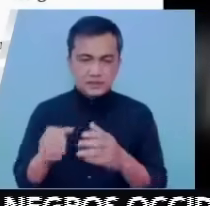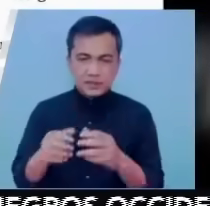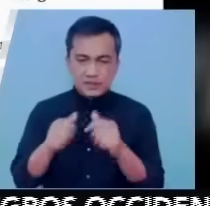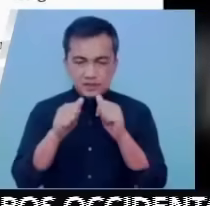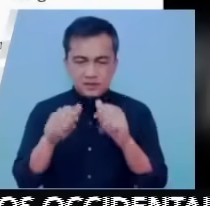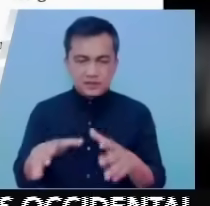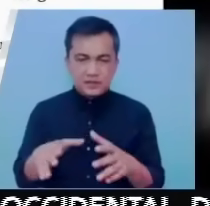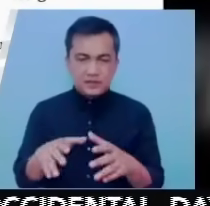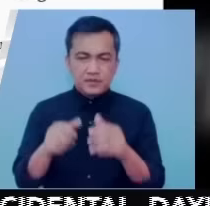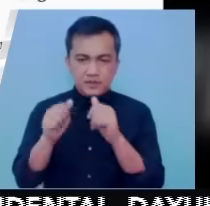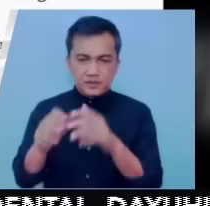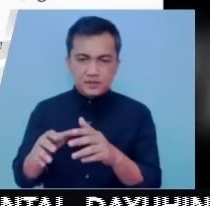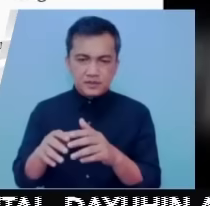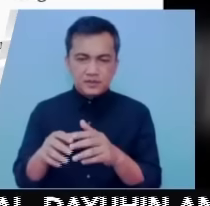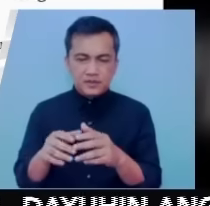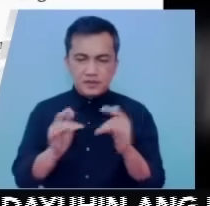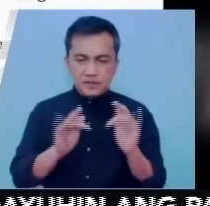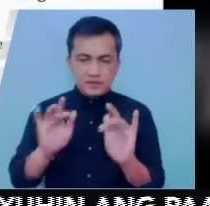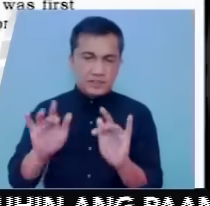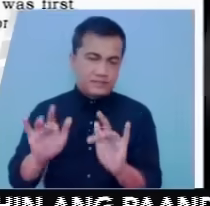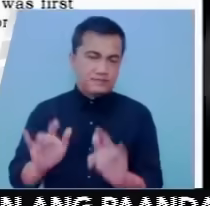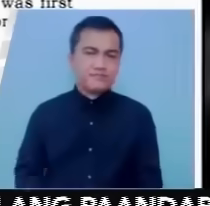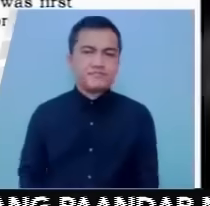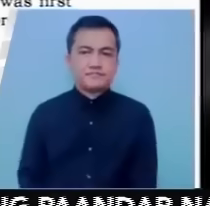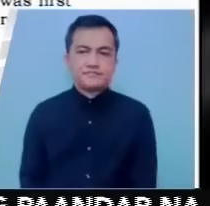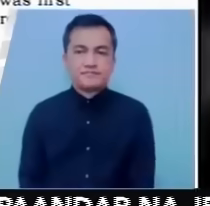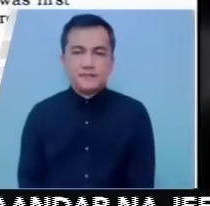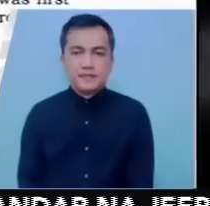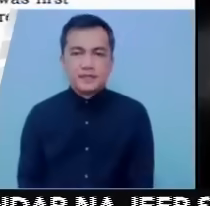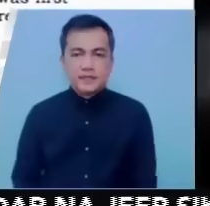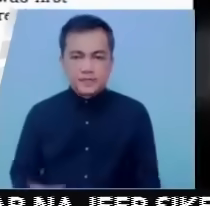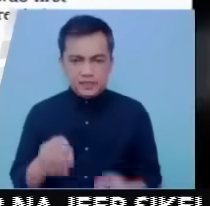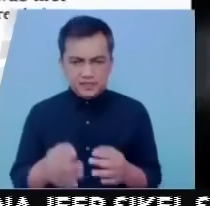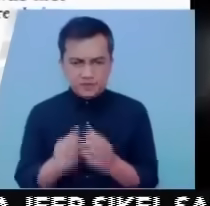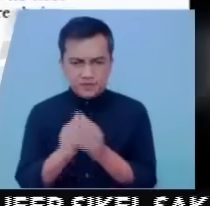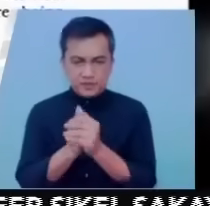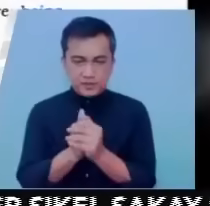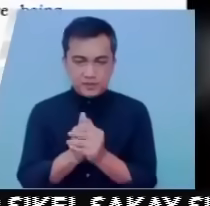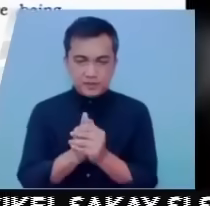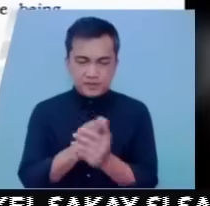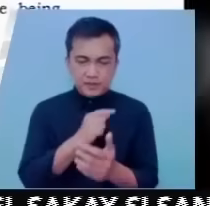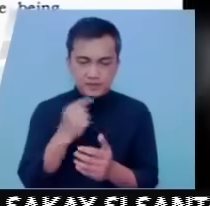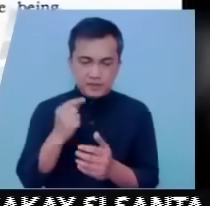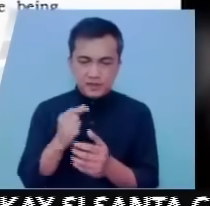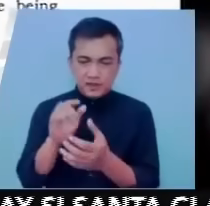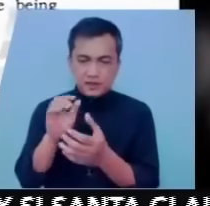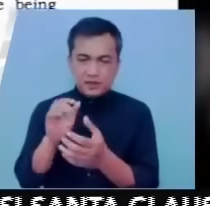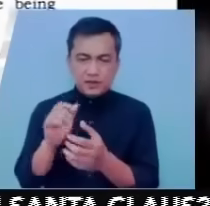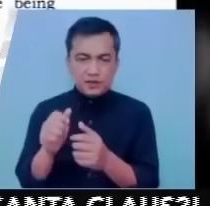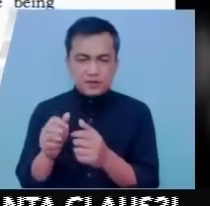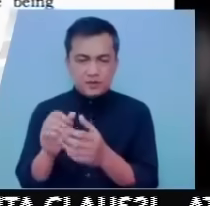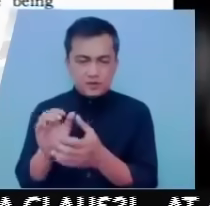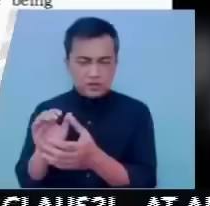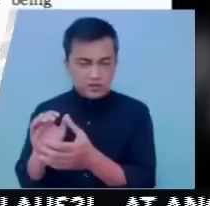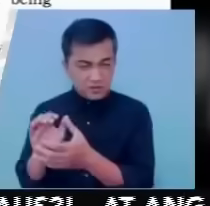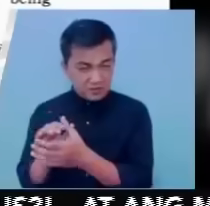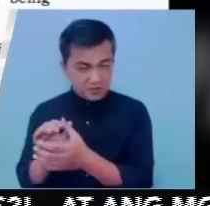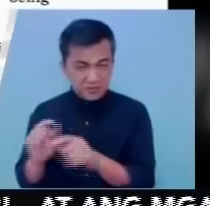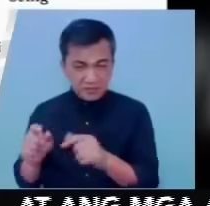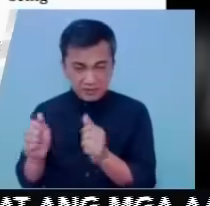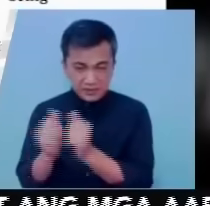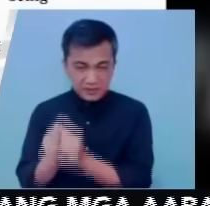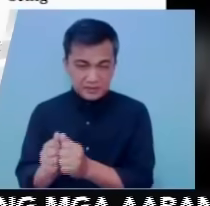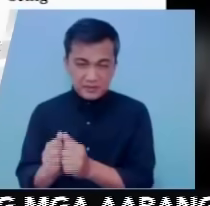blessing of mercy o awa Kapag daw ipinagdasal ng pari ang mga couple na nasa irregular na sitwasyon